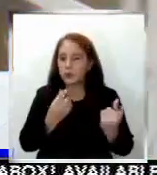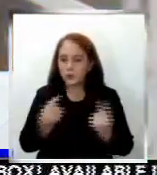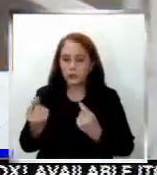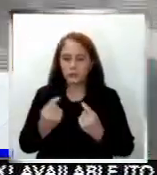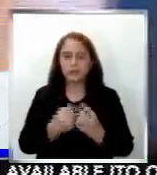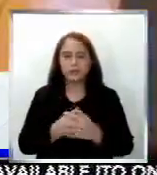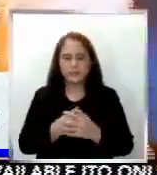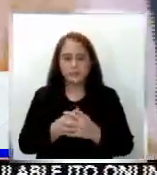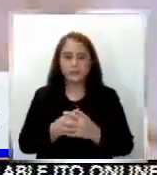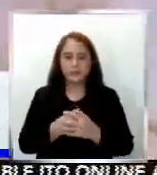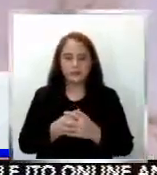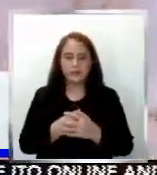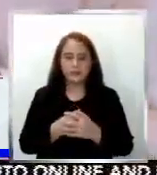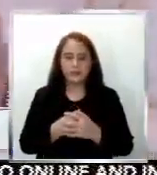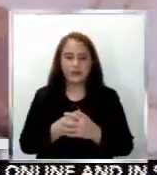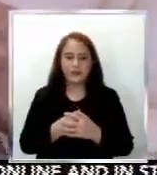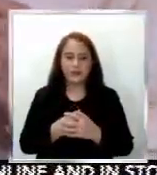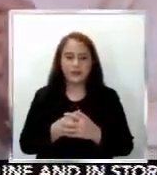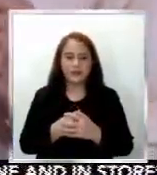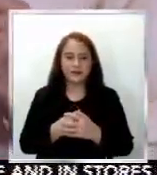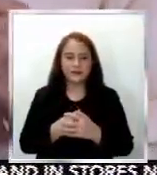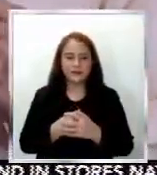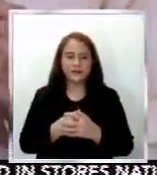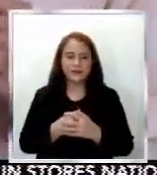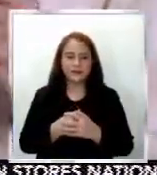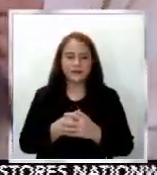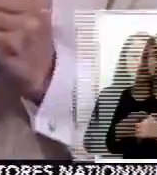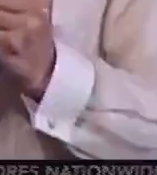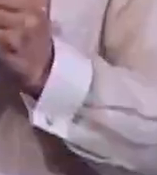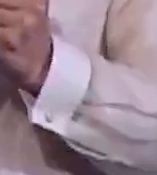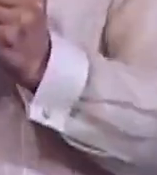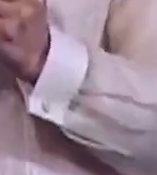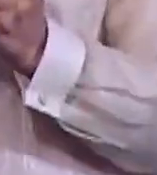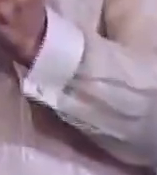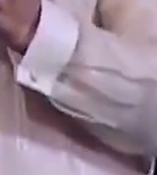Chino, Trinidad Acututo, 24 Oras.